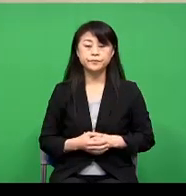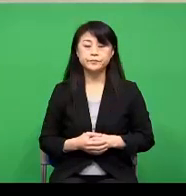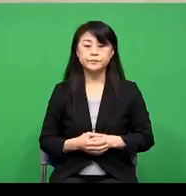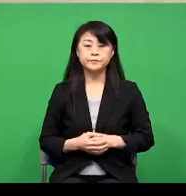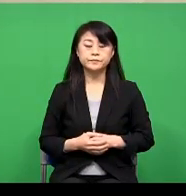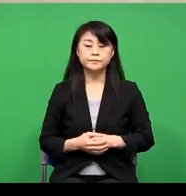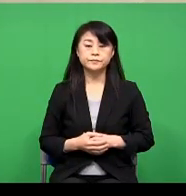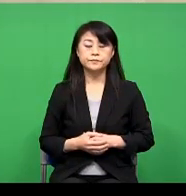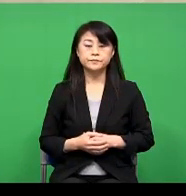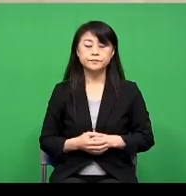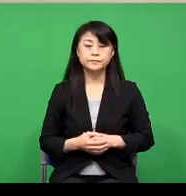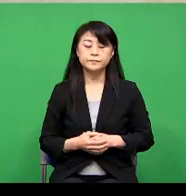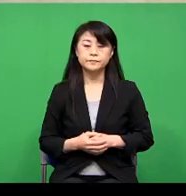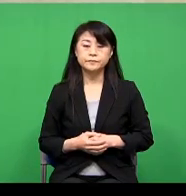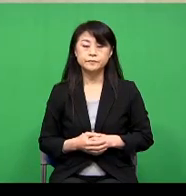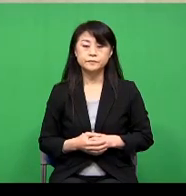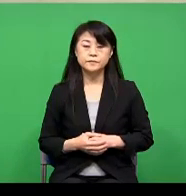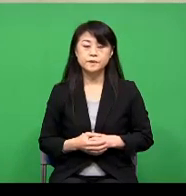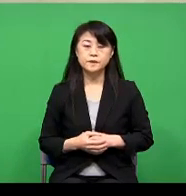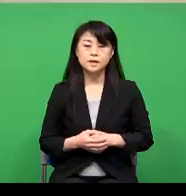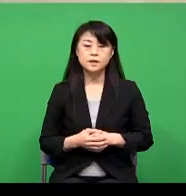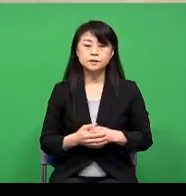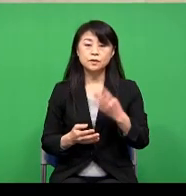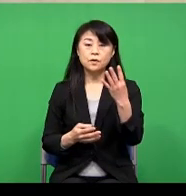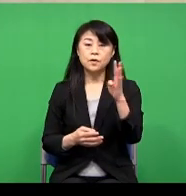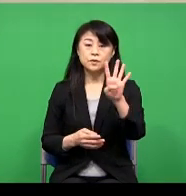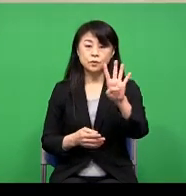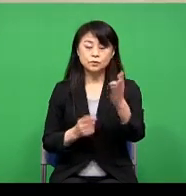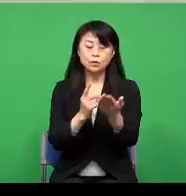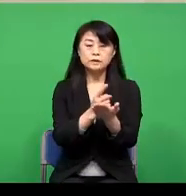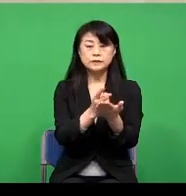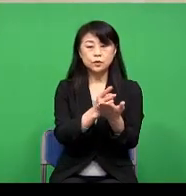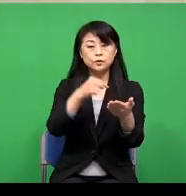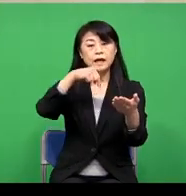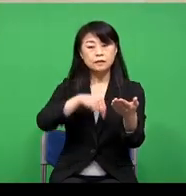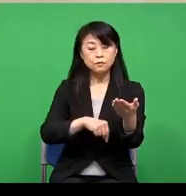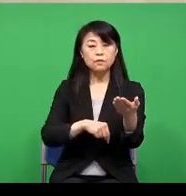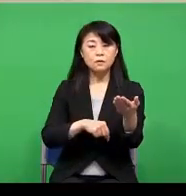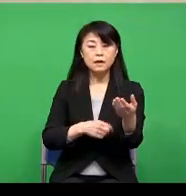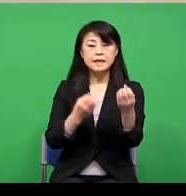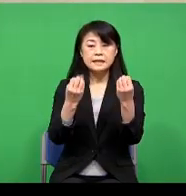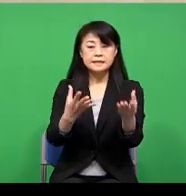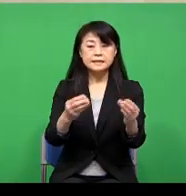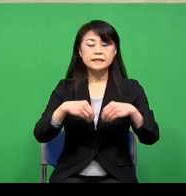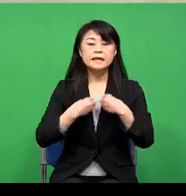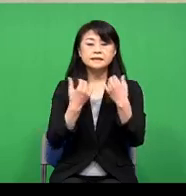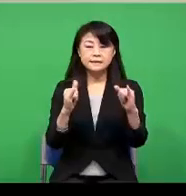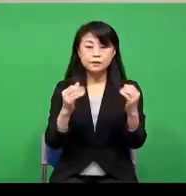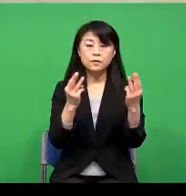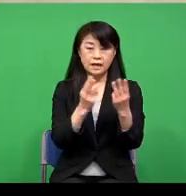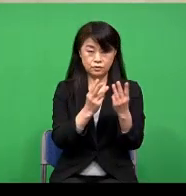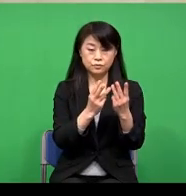明の新規感染者数というのは残念ながらあの当時もそうでしたが一応メル基準を上回っております